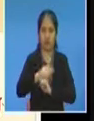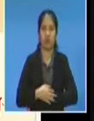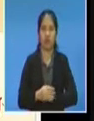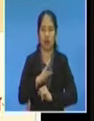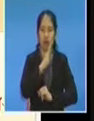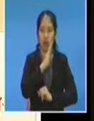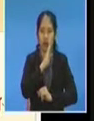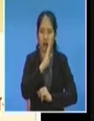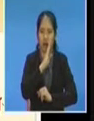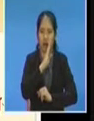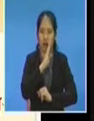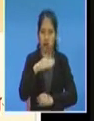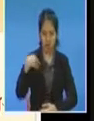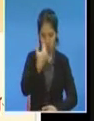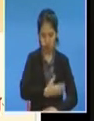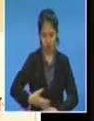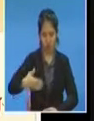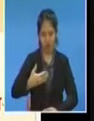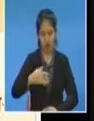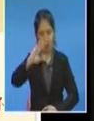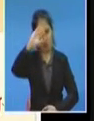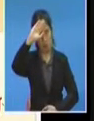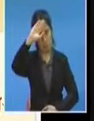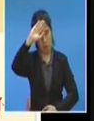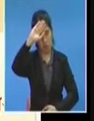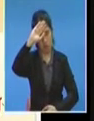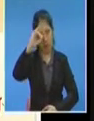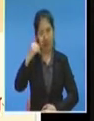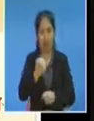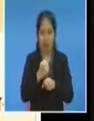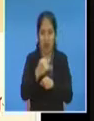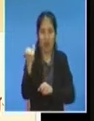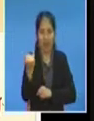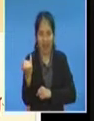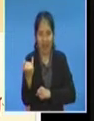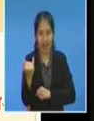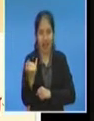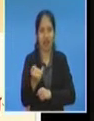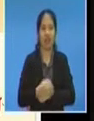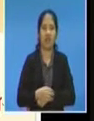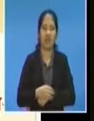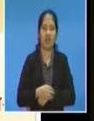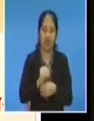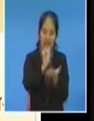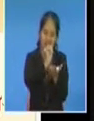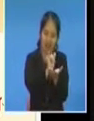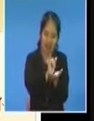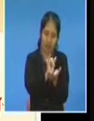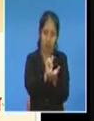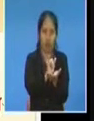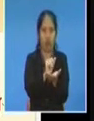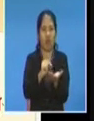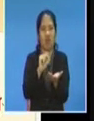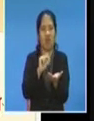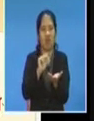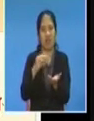ได้เขาต้องเป็นผู้สูงวัยประเภทติดเตียงเป็นภาระเป็นภาระ